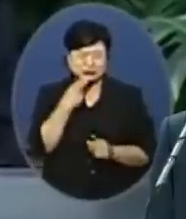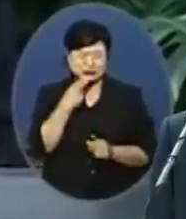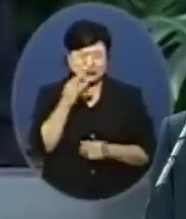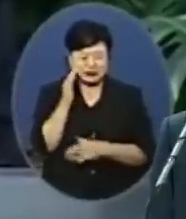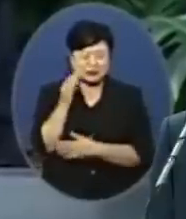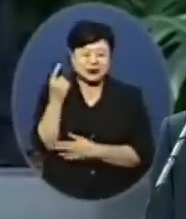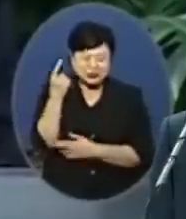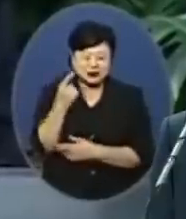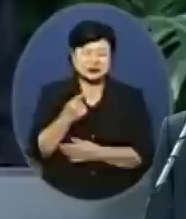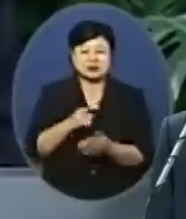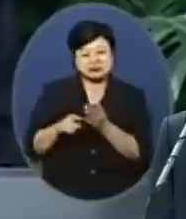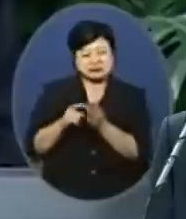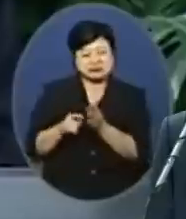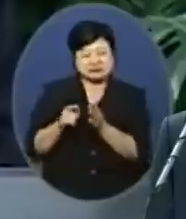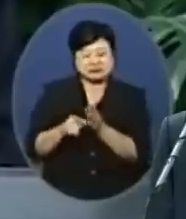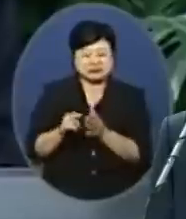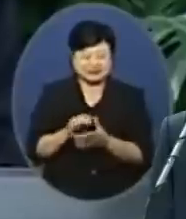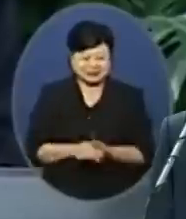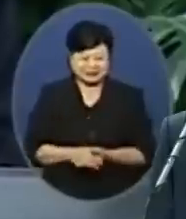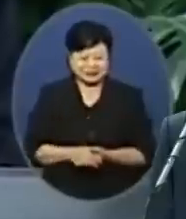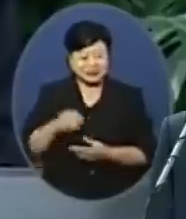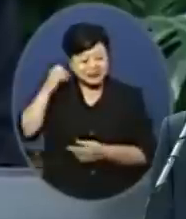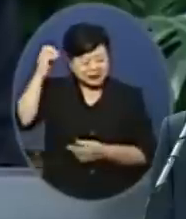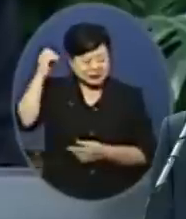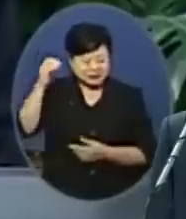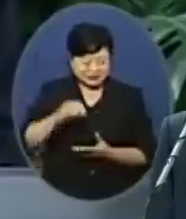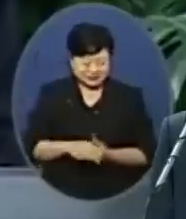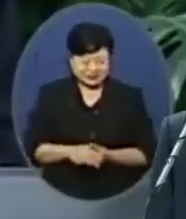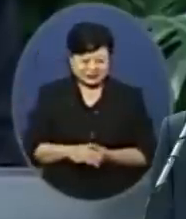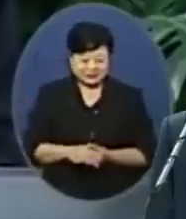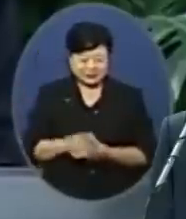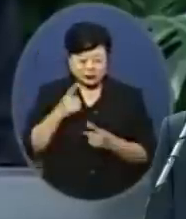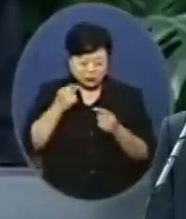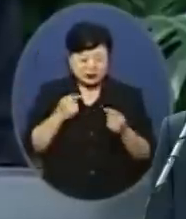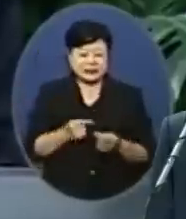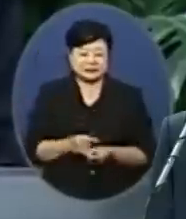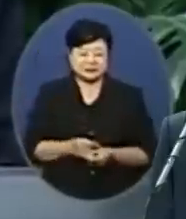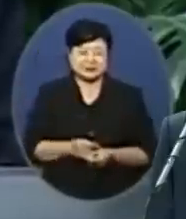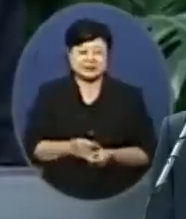설교할 때는 듣고서 할 것 같은데 안 하는데 저라도 해야죠.